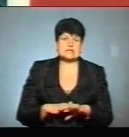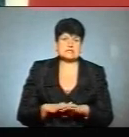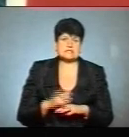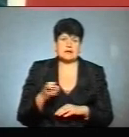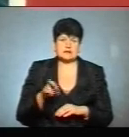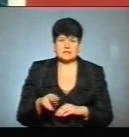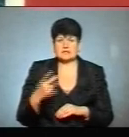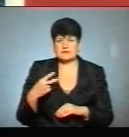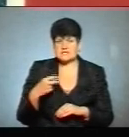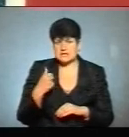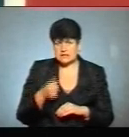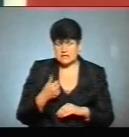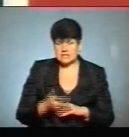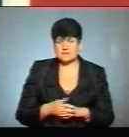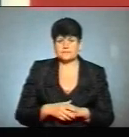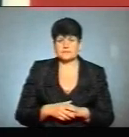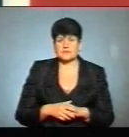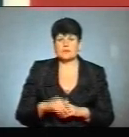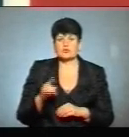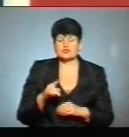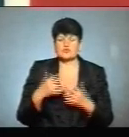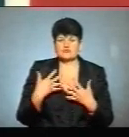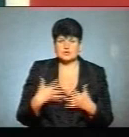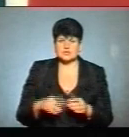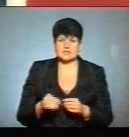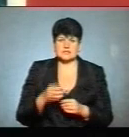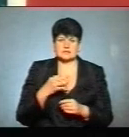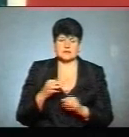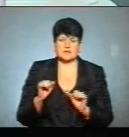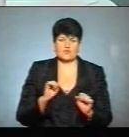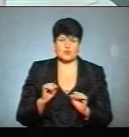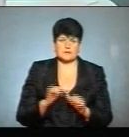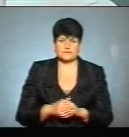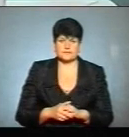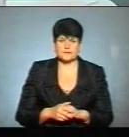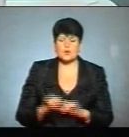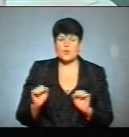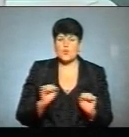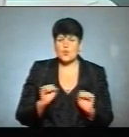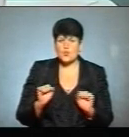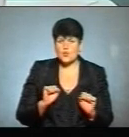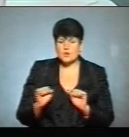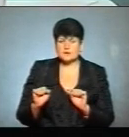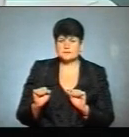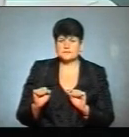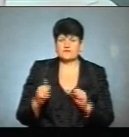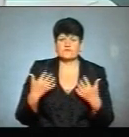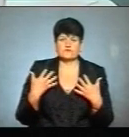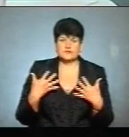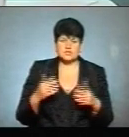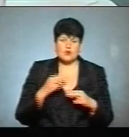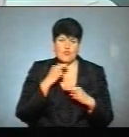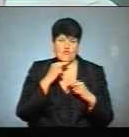на 2020 рік, про що вже наголосив уряд? Ну, уряд більше таку увагу